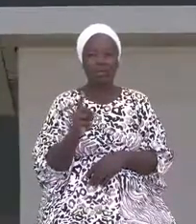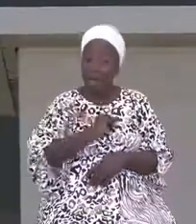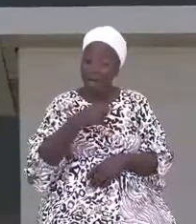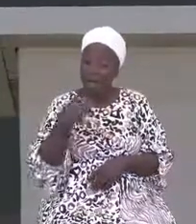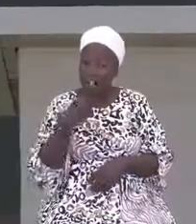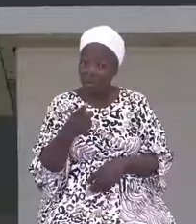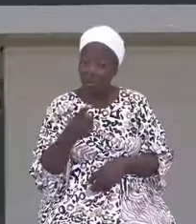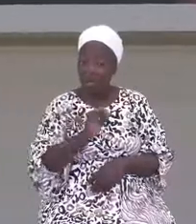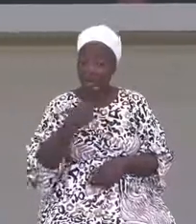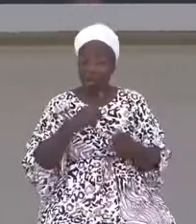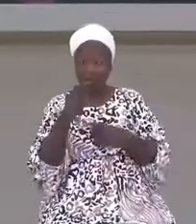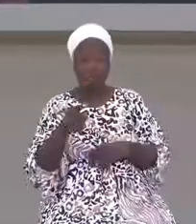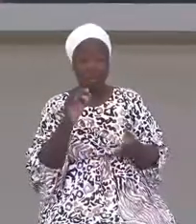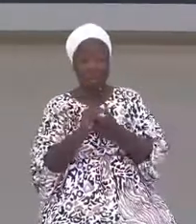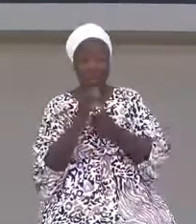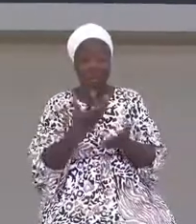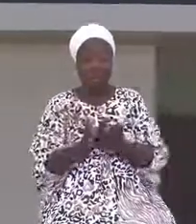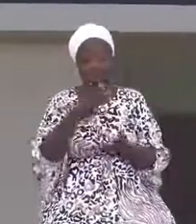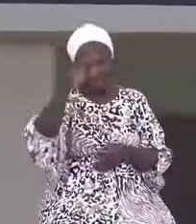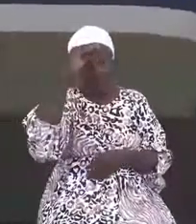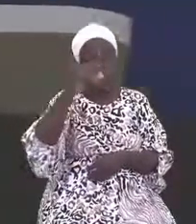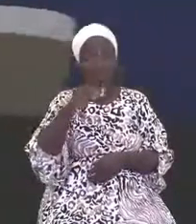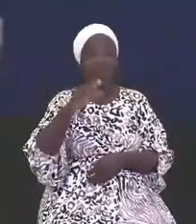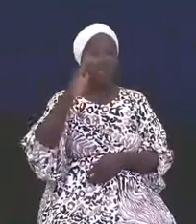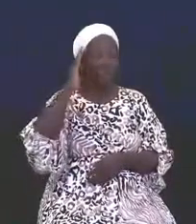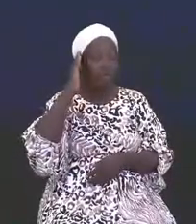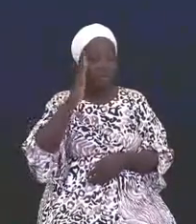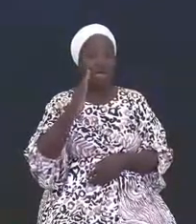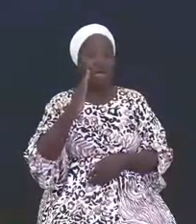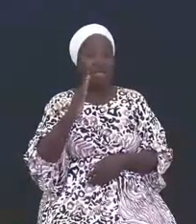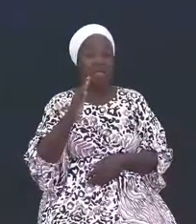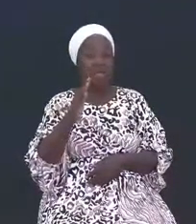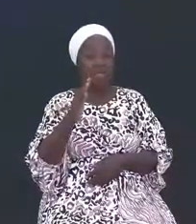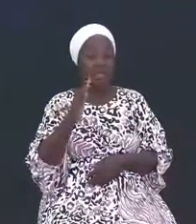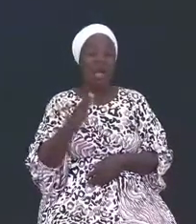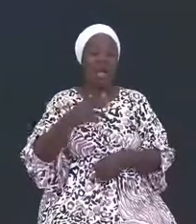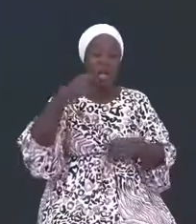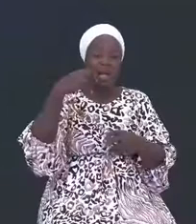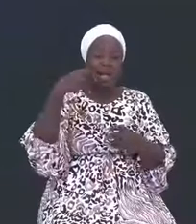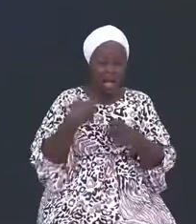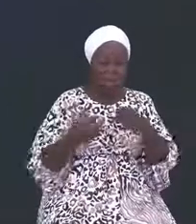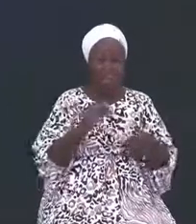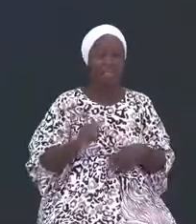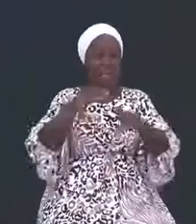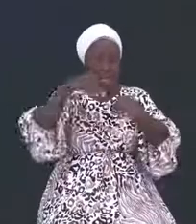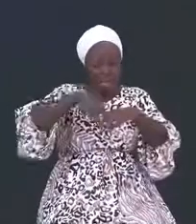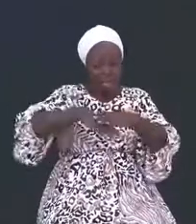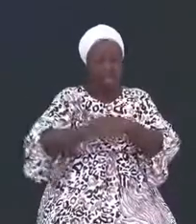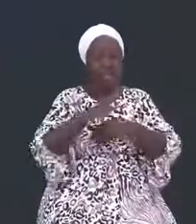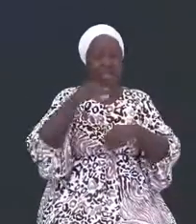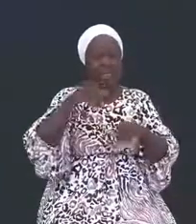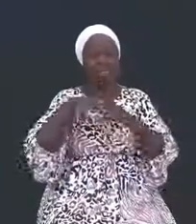en vérité, un riche entrera difficilement dans le royaume des